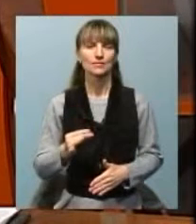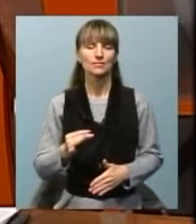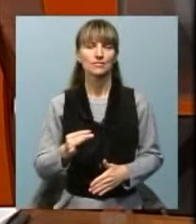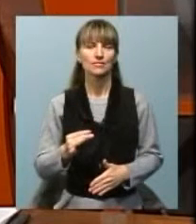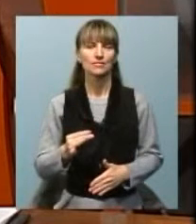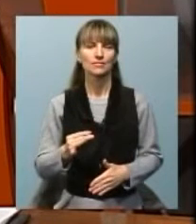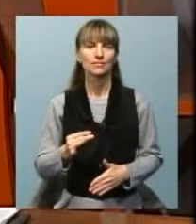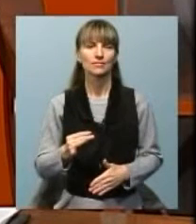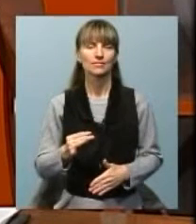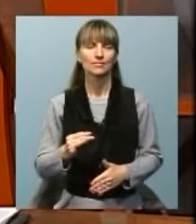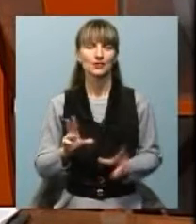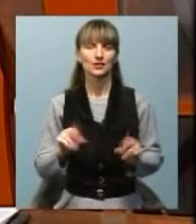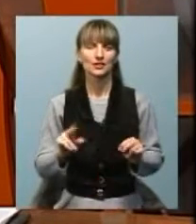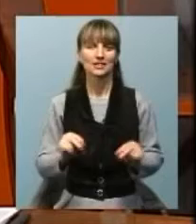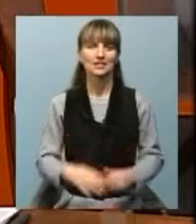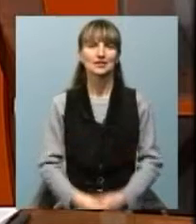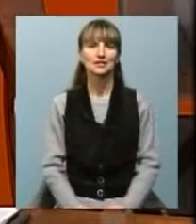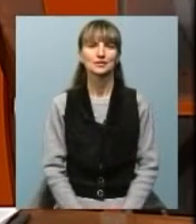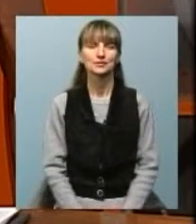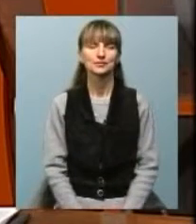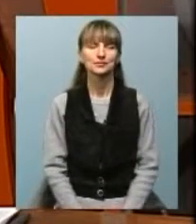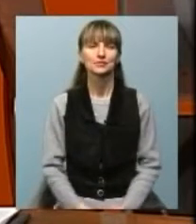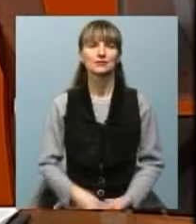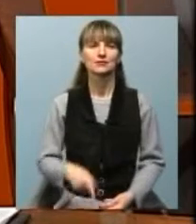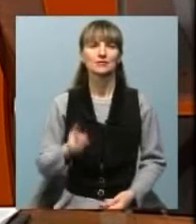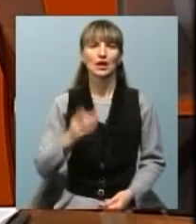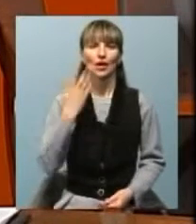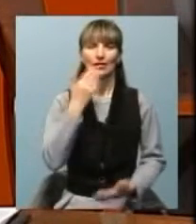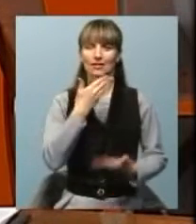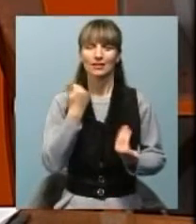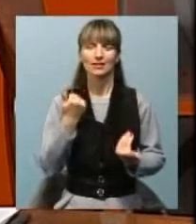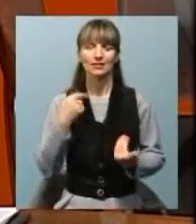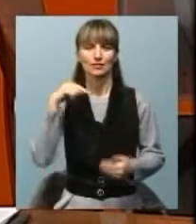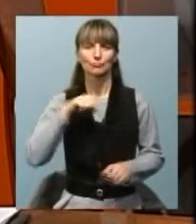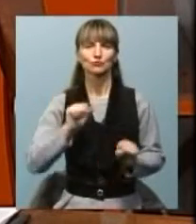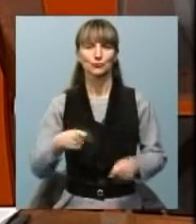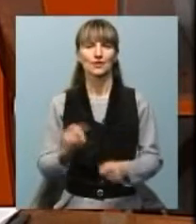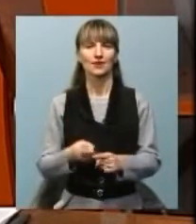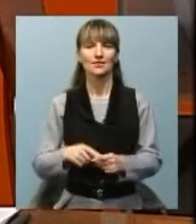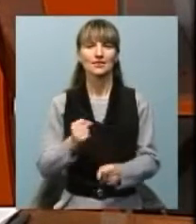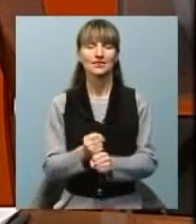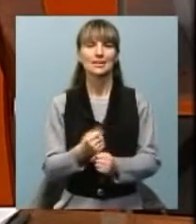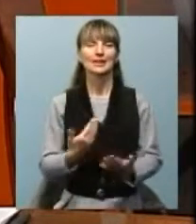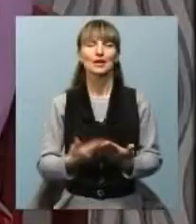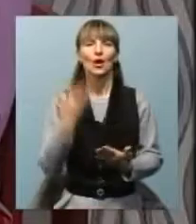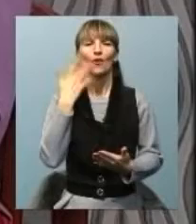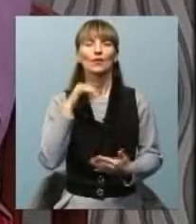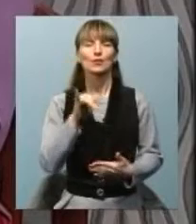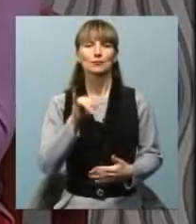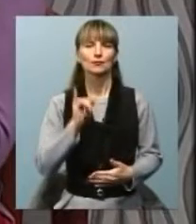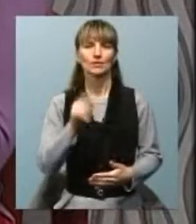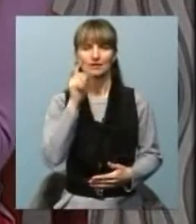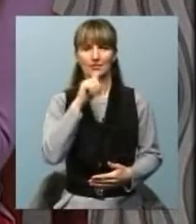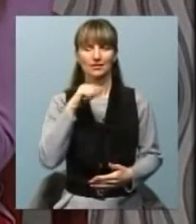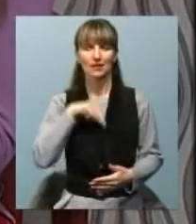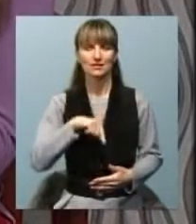щастя. Щастя. Коли ніхто не в настроєнні, можна це зробити. А, наприклад, коли у тебе поганий настрій, що